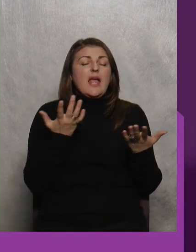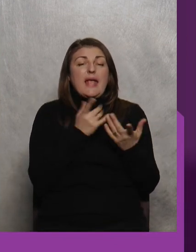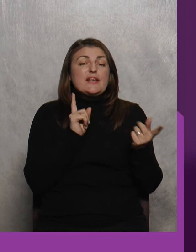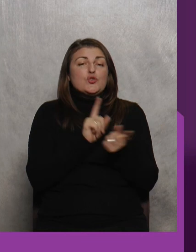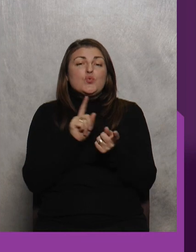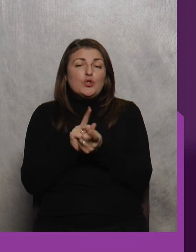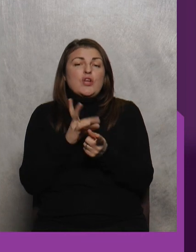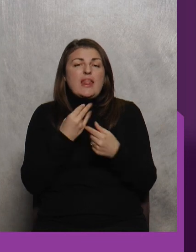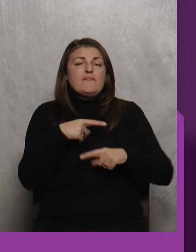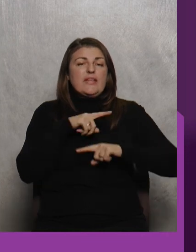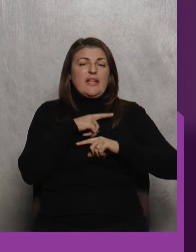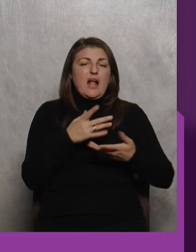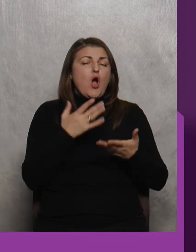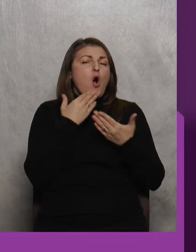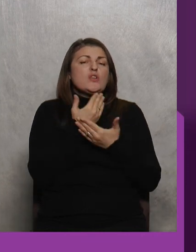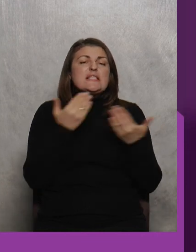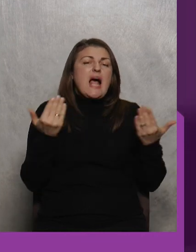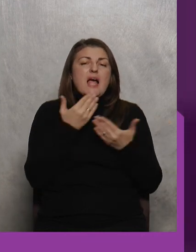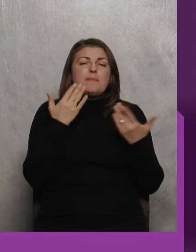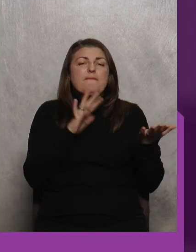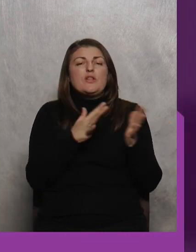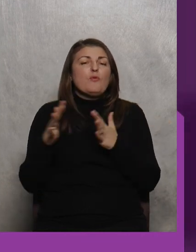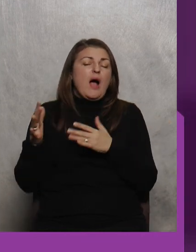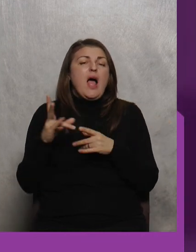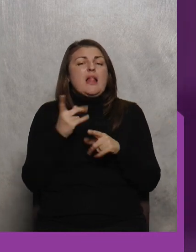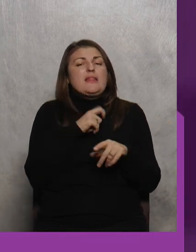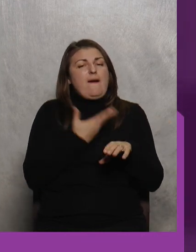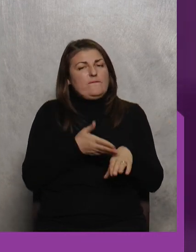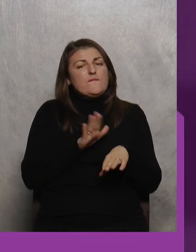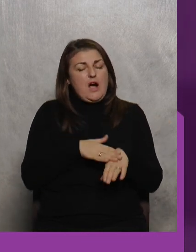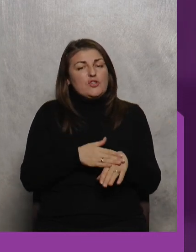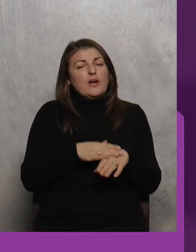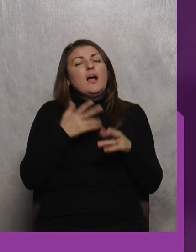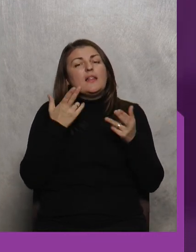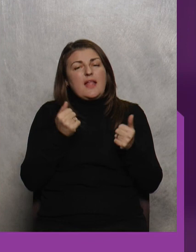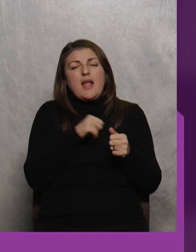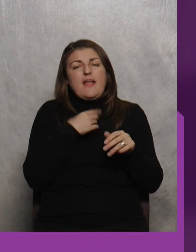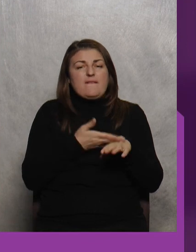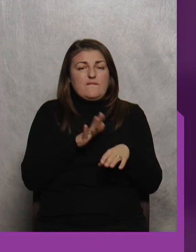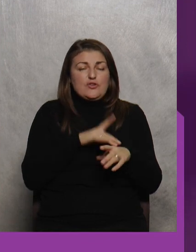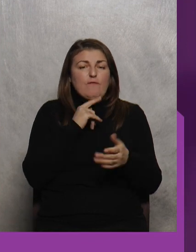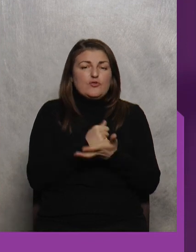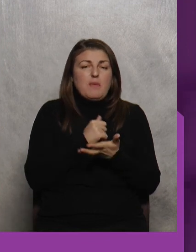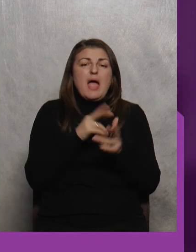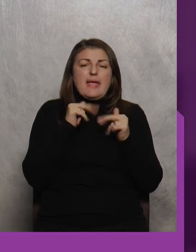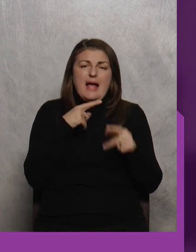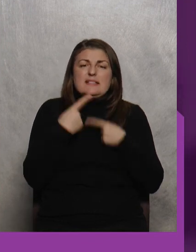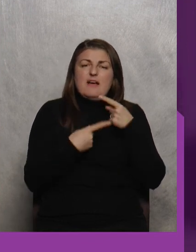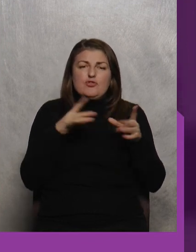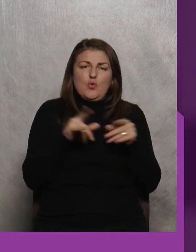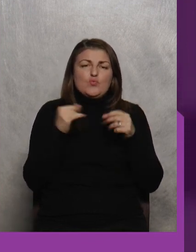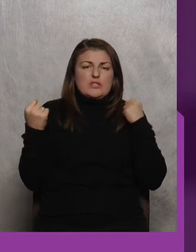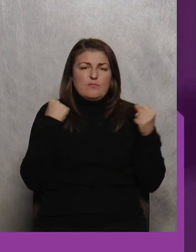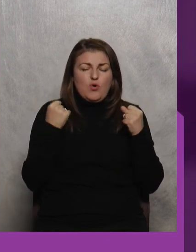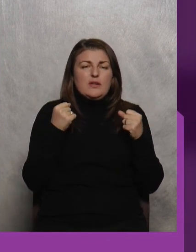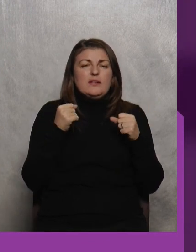сутички на фінал, ну, останніми відбуваються, найважчі? Так, да, найважчі, в основному найважчі. Як завжди у спорті, так?